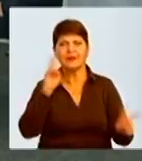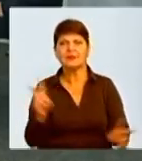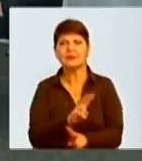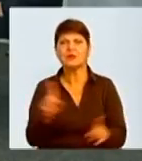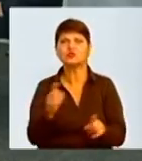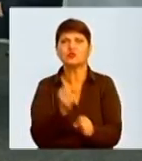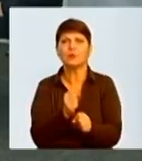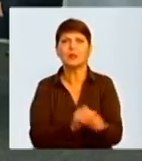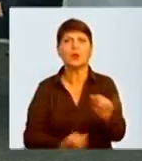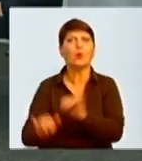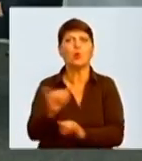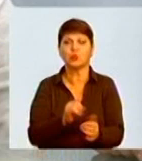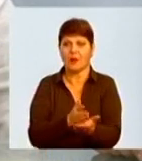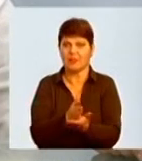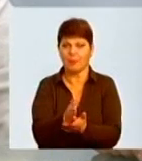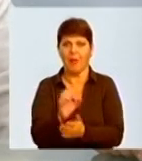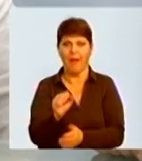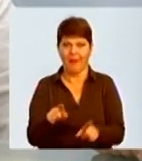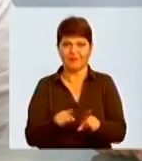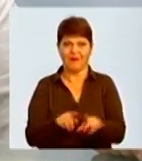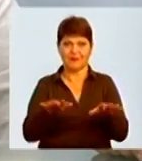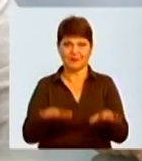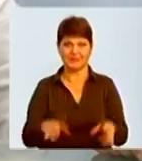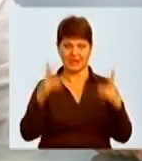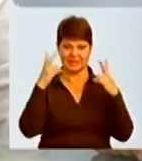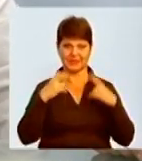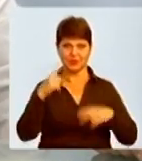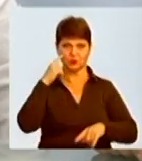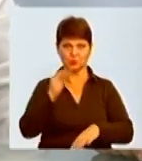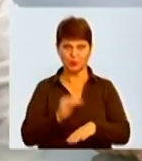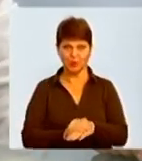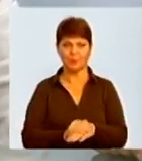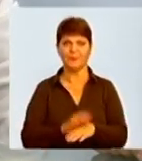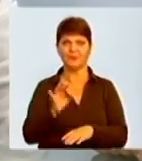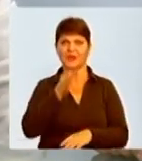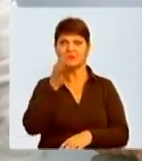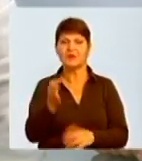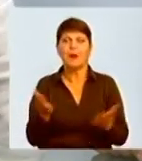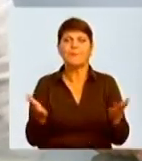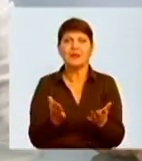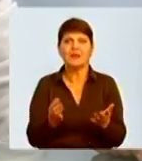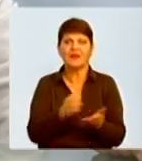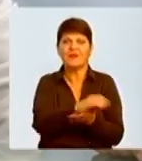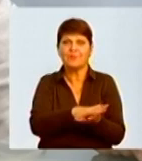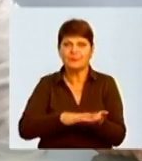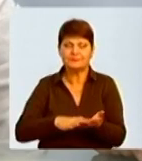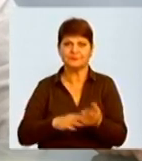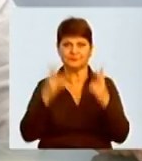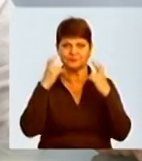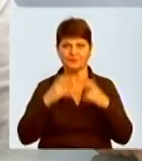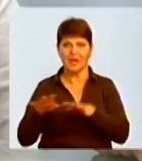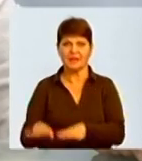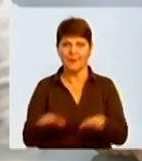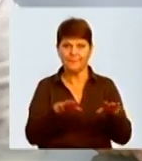куди, який напрямок. А так ми на місцях діагностуємо, кажемо, які обстеження потрібно виконати на місці.